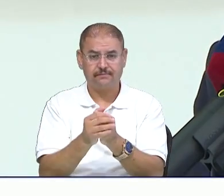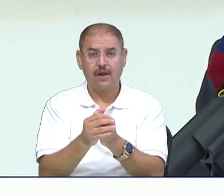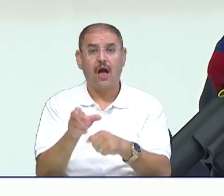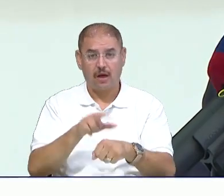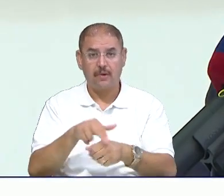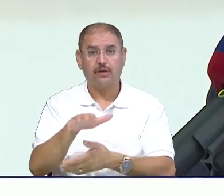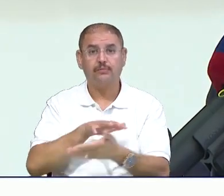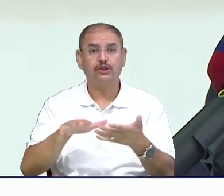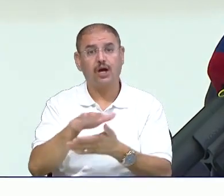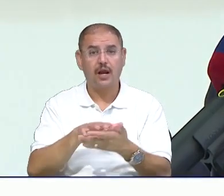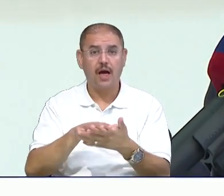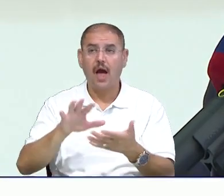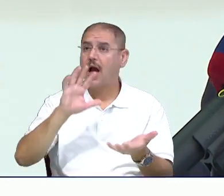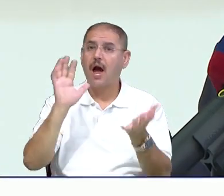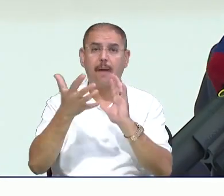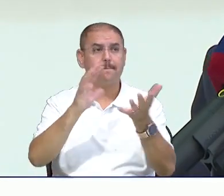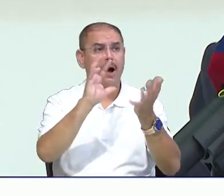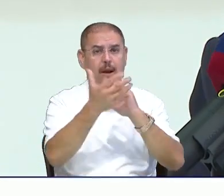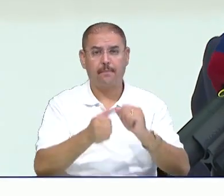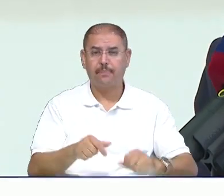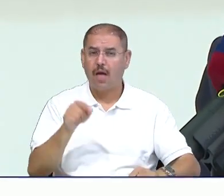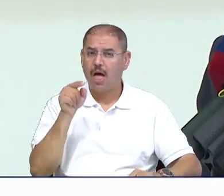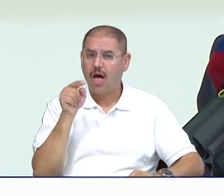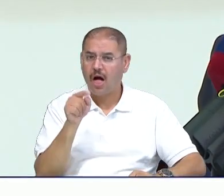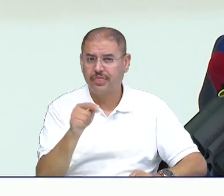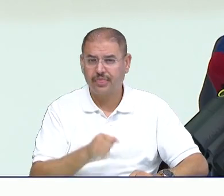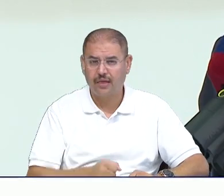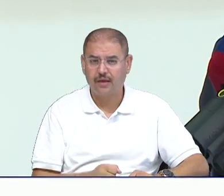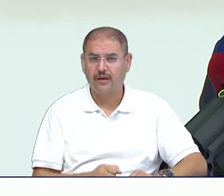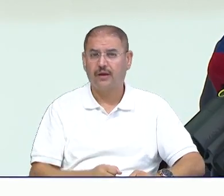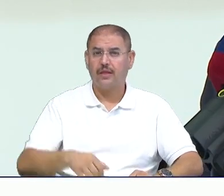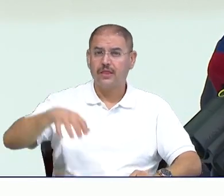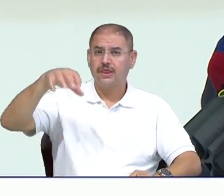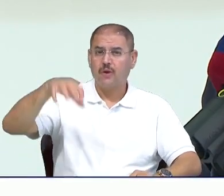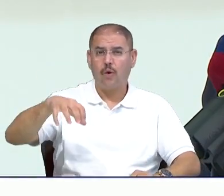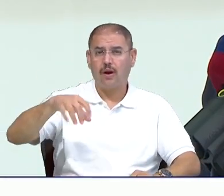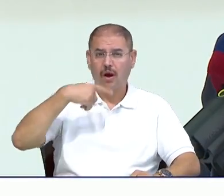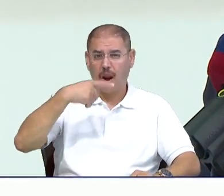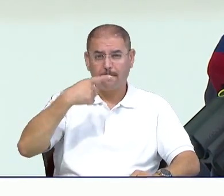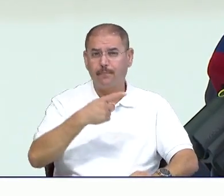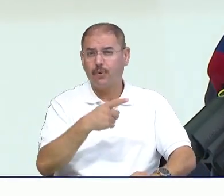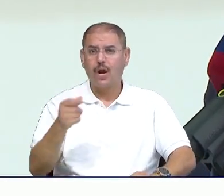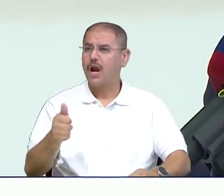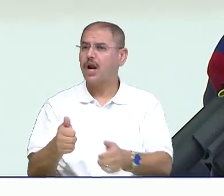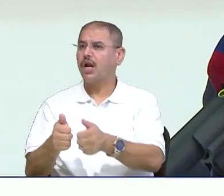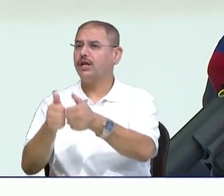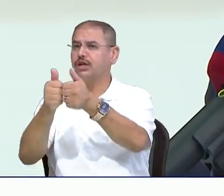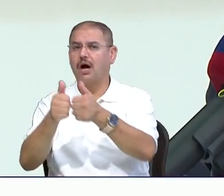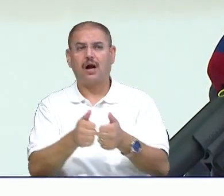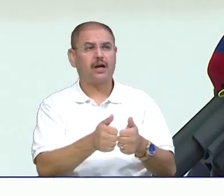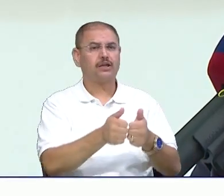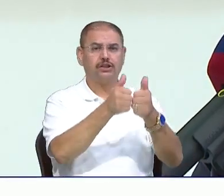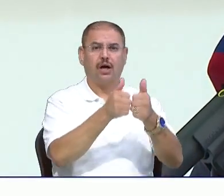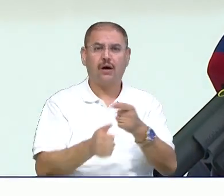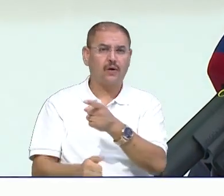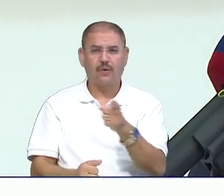الأزمات العالمية وسواها. فهذا النهج سمي في الدول التي تبنته ونجحت به، ونحن نعتقد